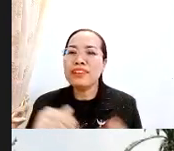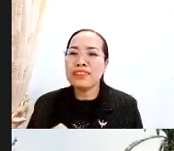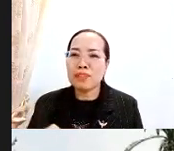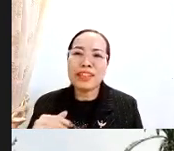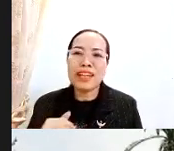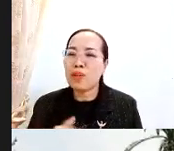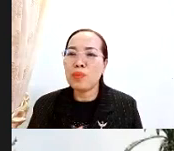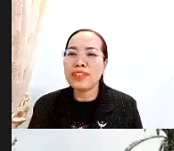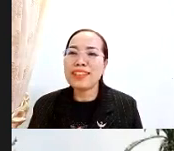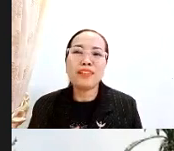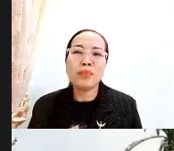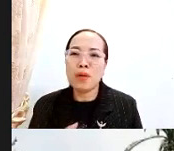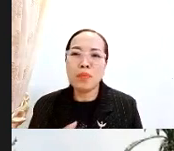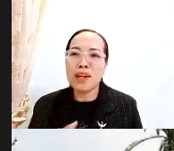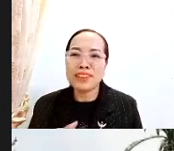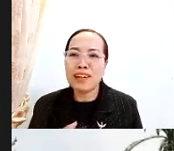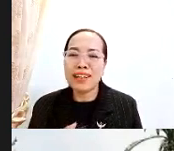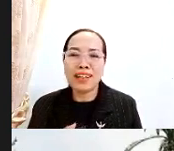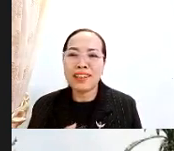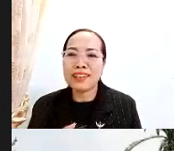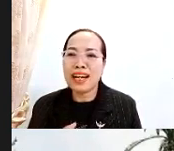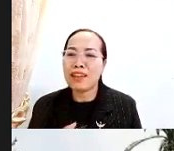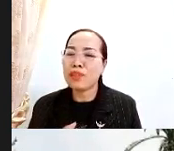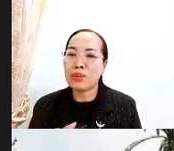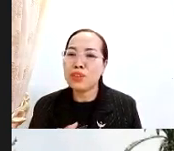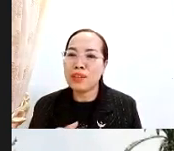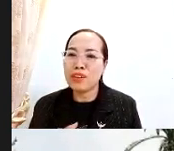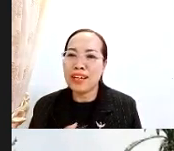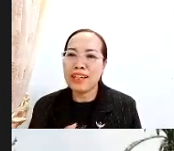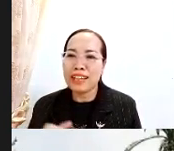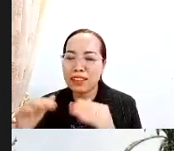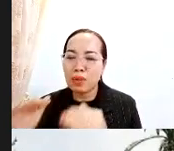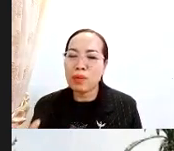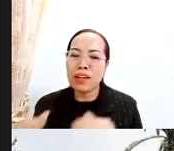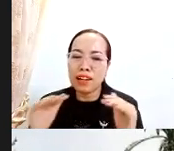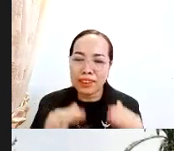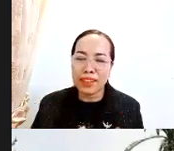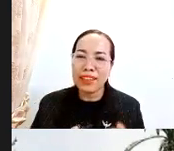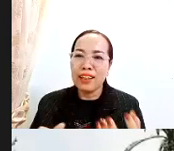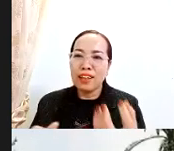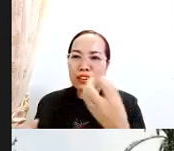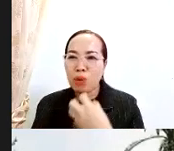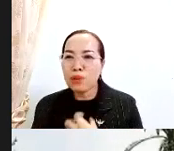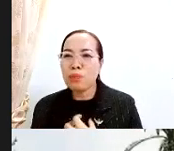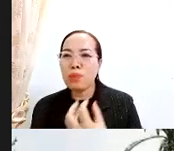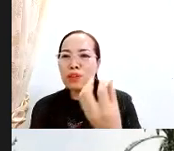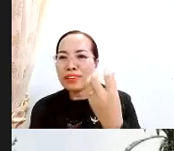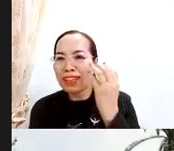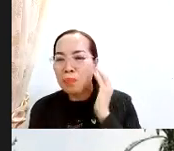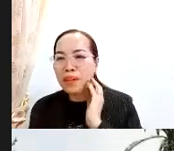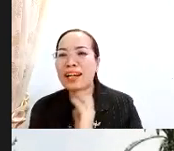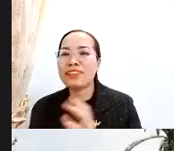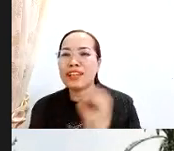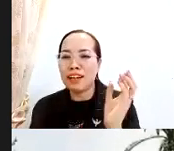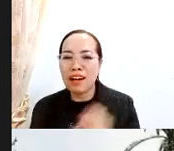cứ sau mấy ca covid nâng cứ mô bỏ chào lại ạ hiên tăng nông tu tê hù là lê tại tô mi ốc tê chô nông pua